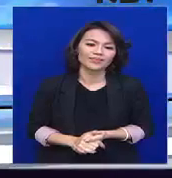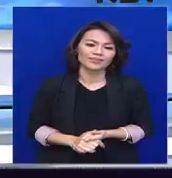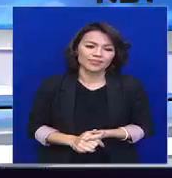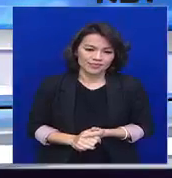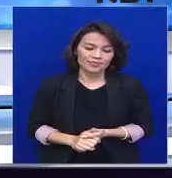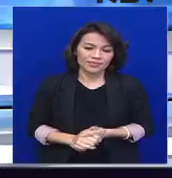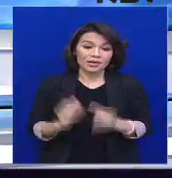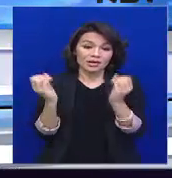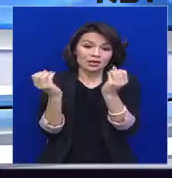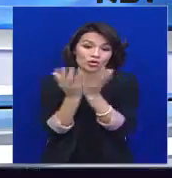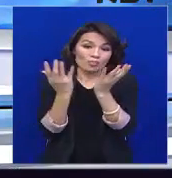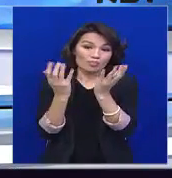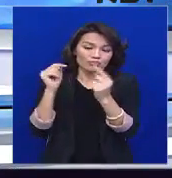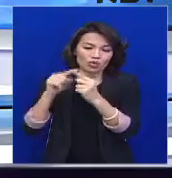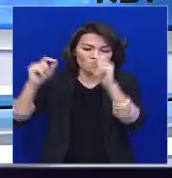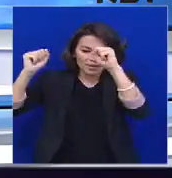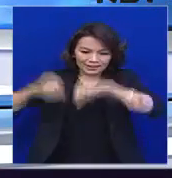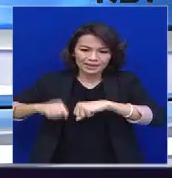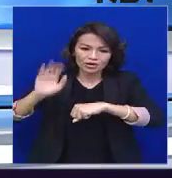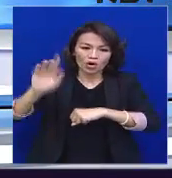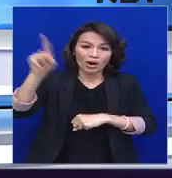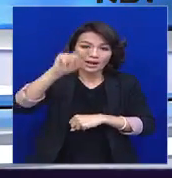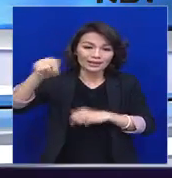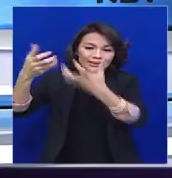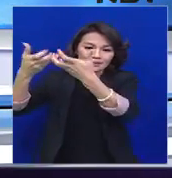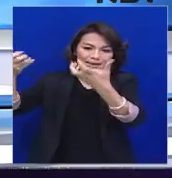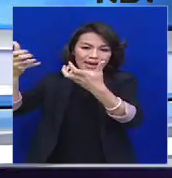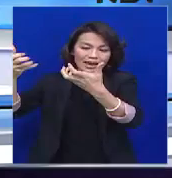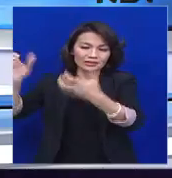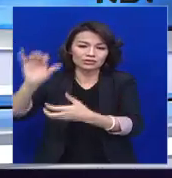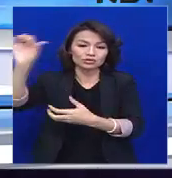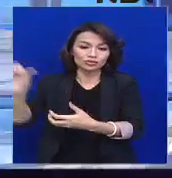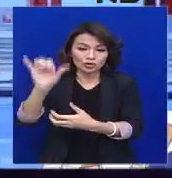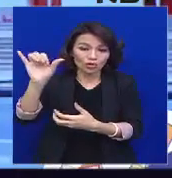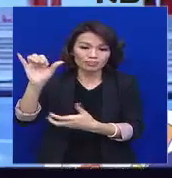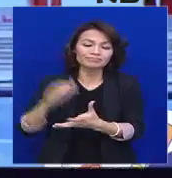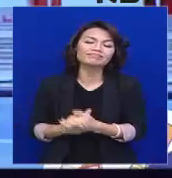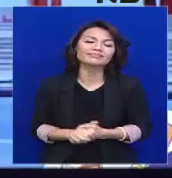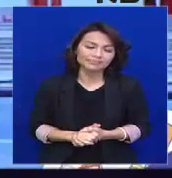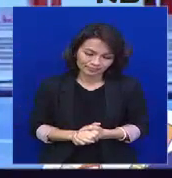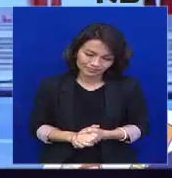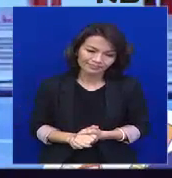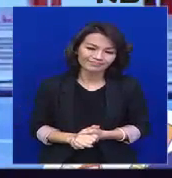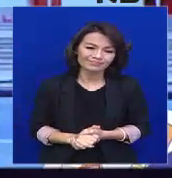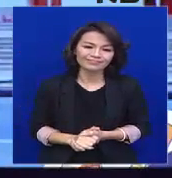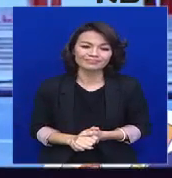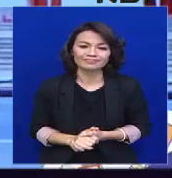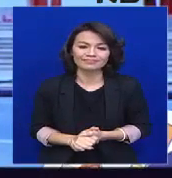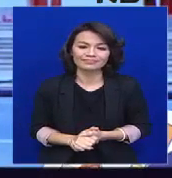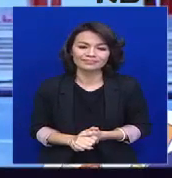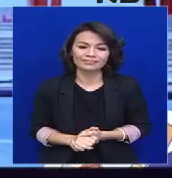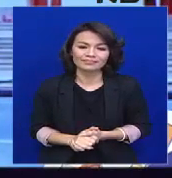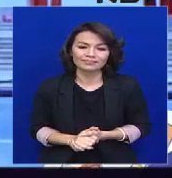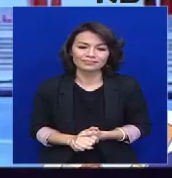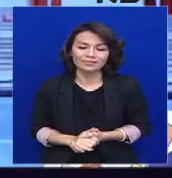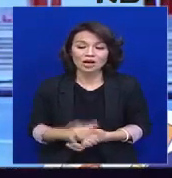ทางด้านผลกระทบจากการลงประชามติของสหราชอาณาจักรนะคะที่ผลโหวตออกมาสนับสนุนการออกจากการเป็นสมาชิกสหภาพยุโรปหรือว่